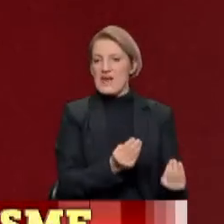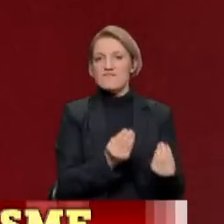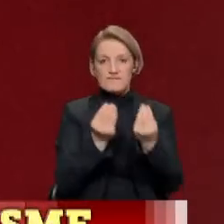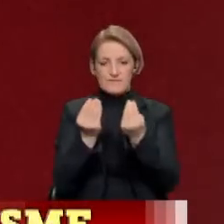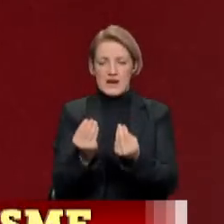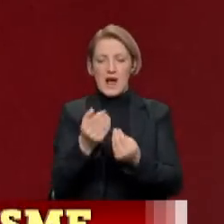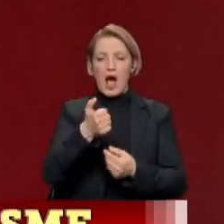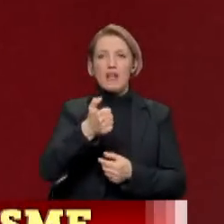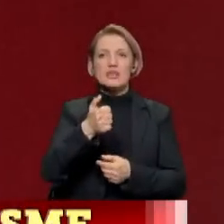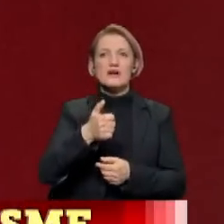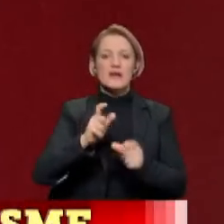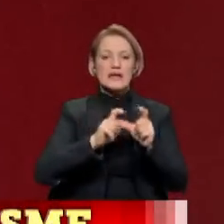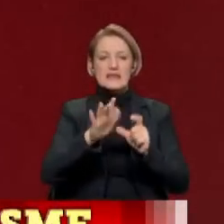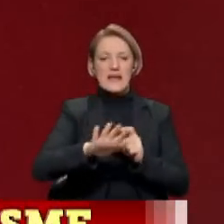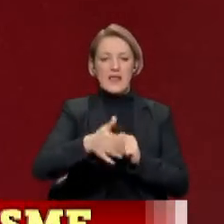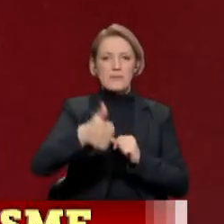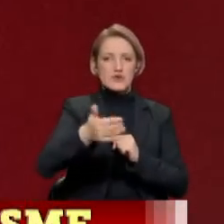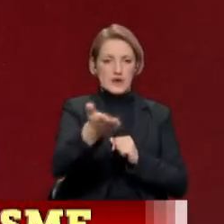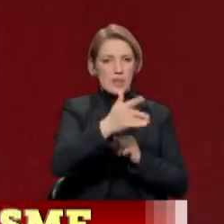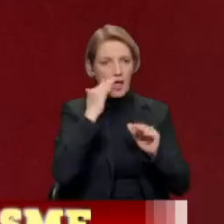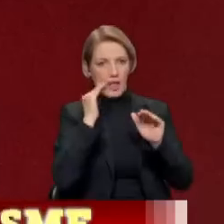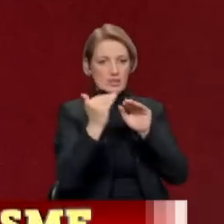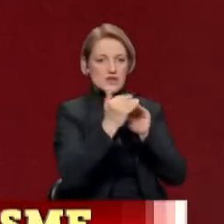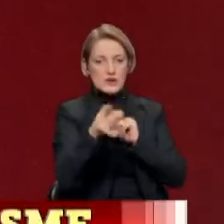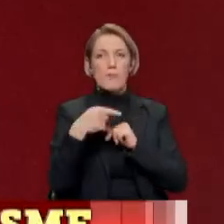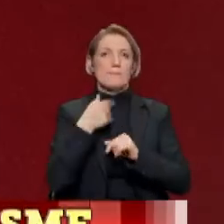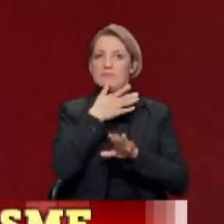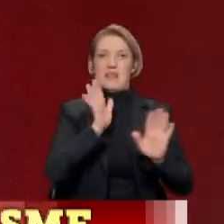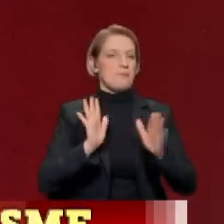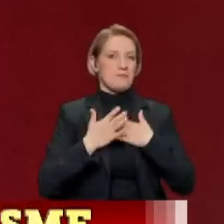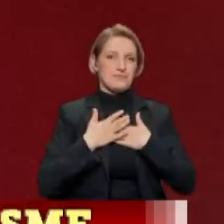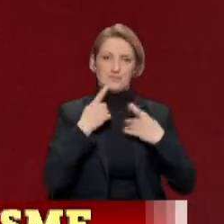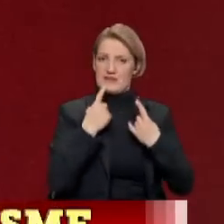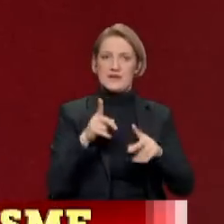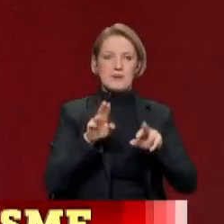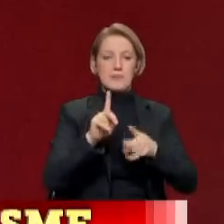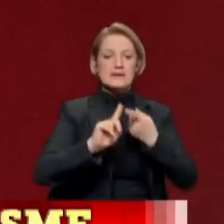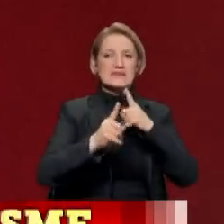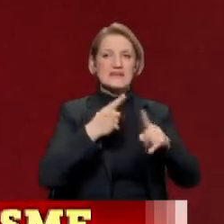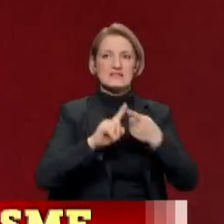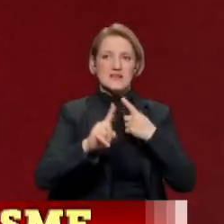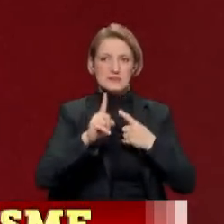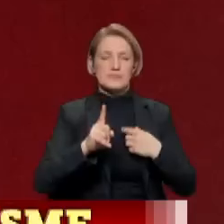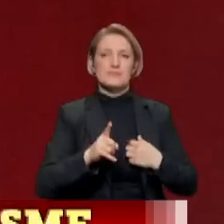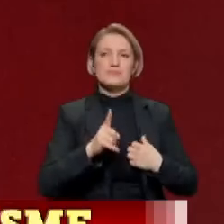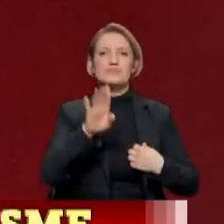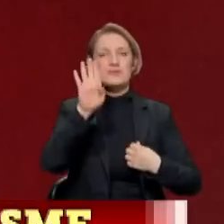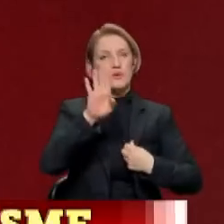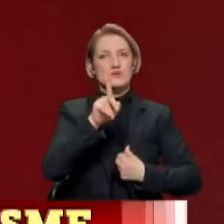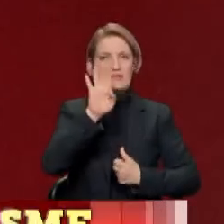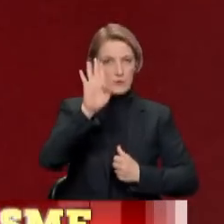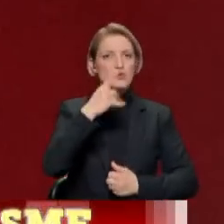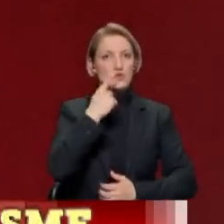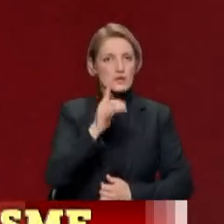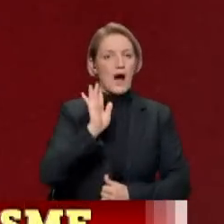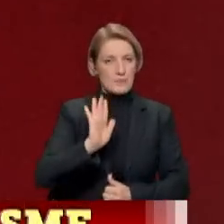düşer, altı genel başkan şurada uzlaşır, onu ben bilemem. O dediğim gibi, biz siyasette bir hiyerarşi vardır. Demokrasi diyoruz